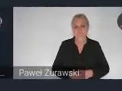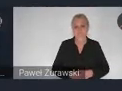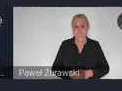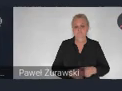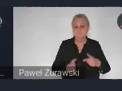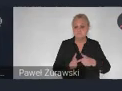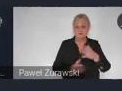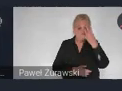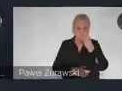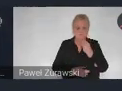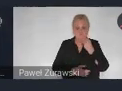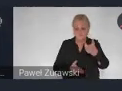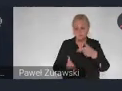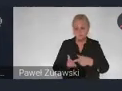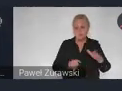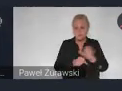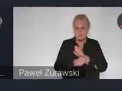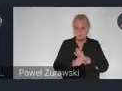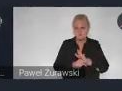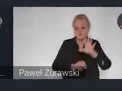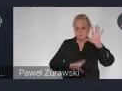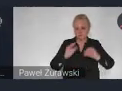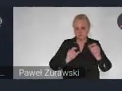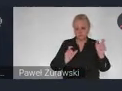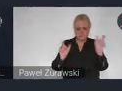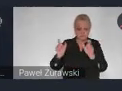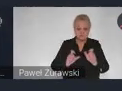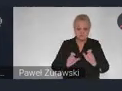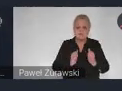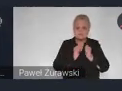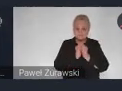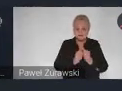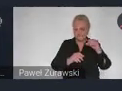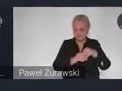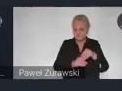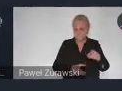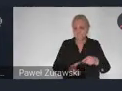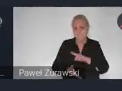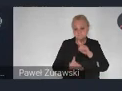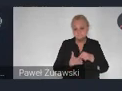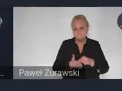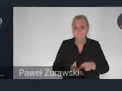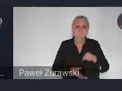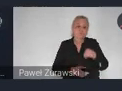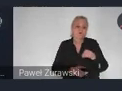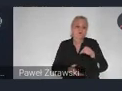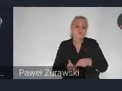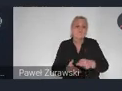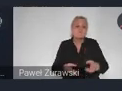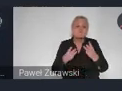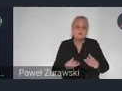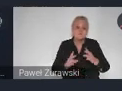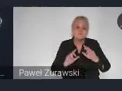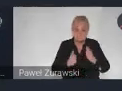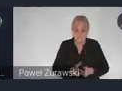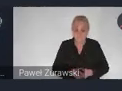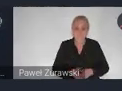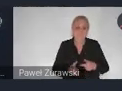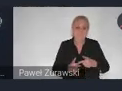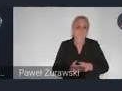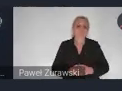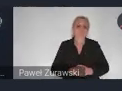Tak wygląda uzupełnianie budżetu właśnie zadania co tutaj jest istotne istotne jest